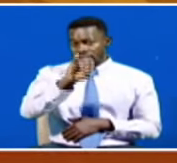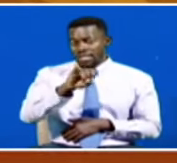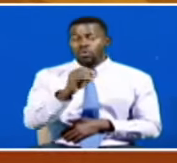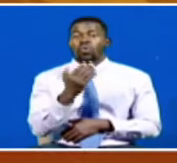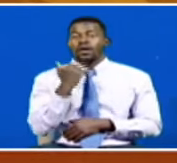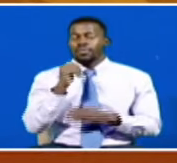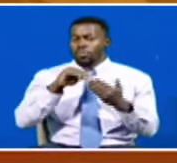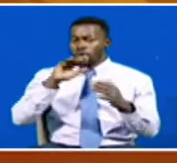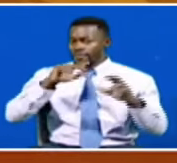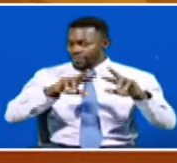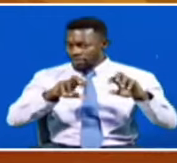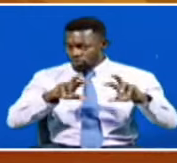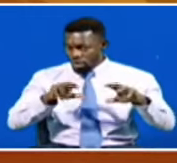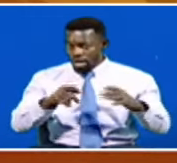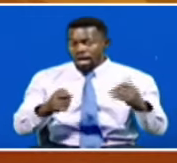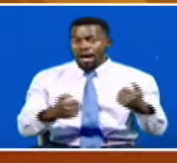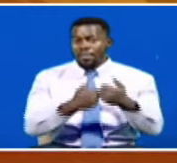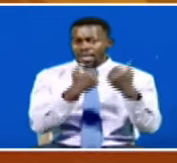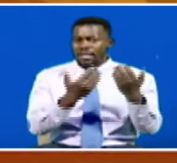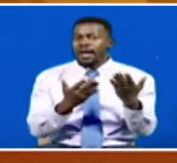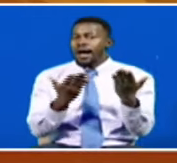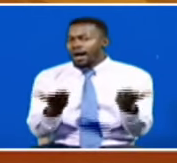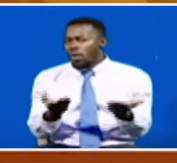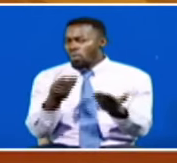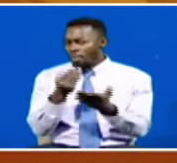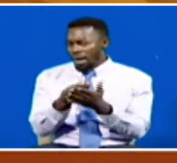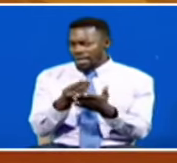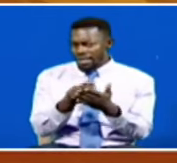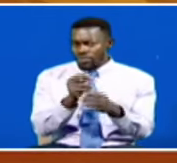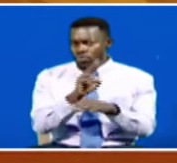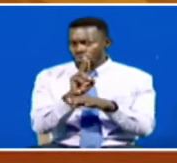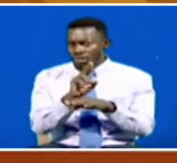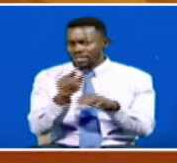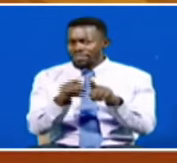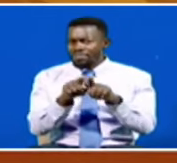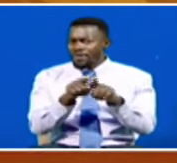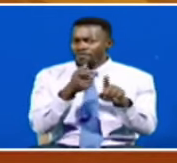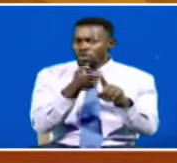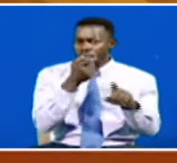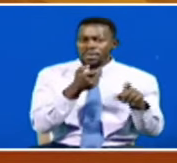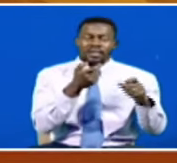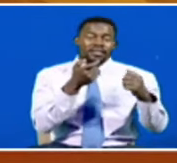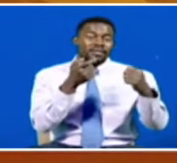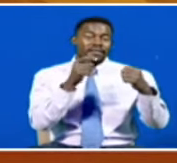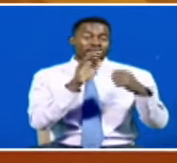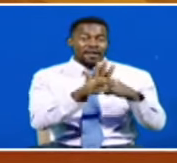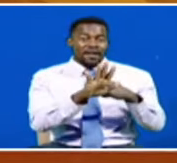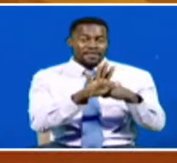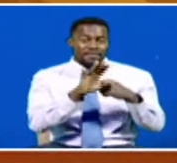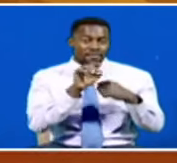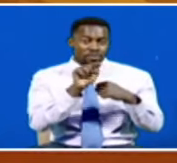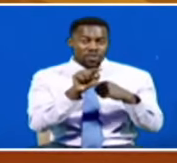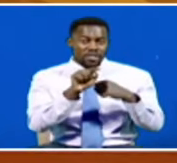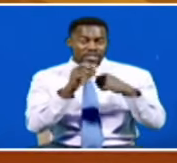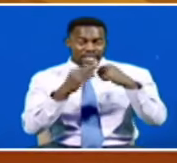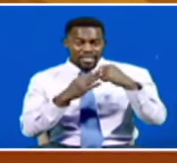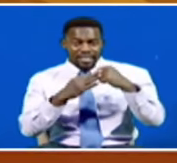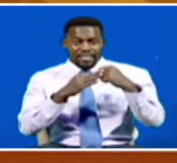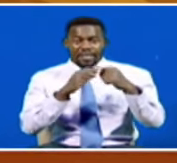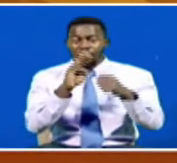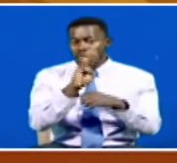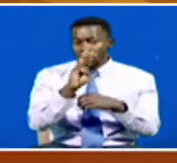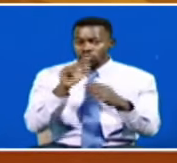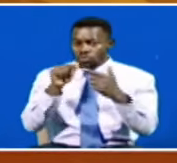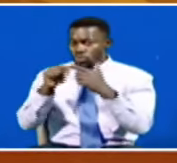kutosha kufanyika kueleza ni vipi gharama ya ujenzi iliongezeka kutoka shilingi bilioni 5.8 hadi shilingi